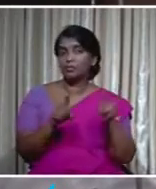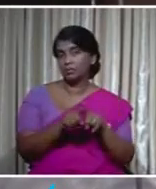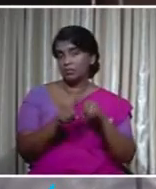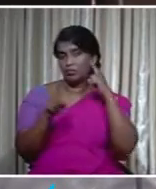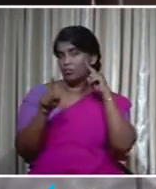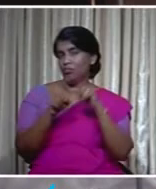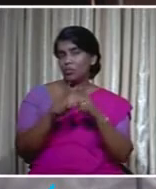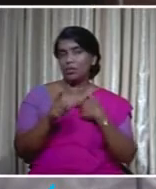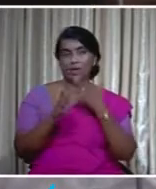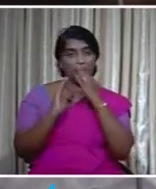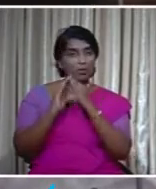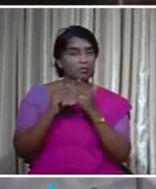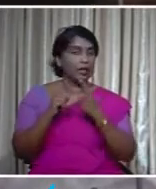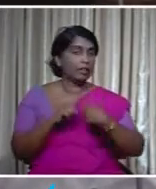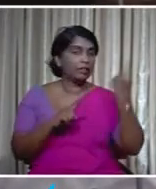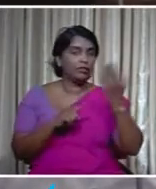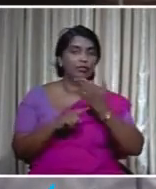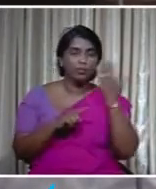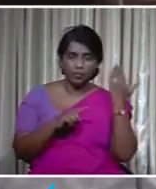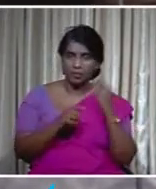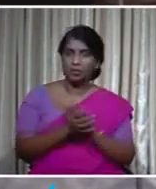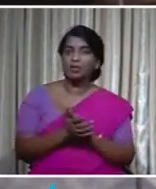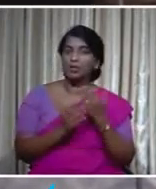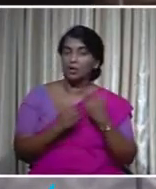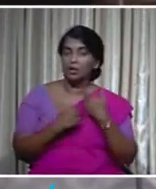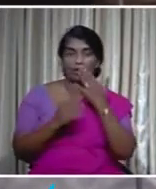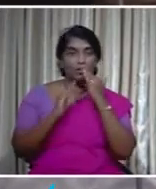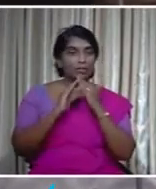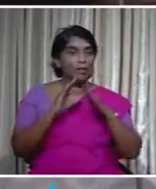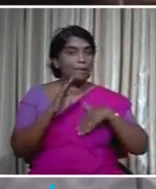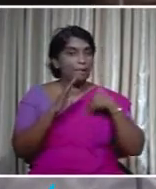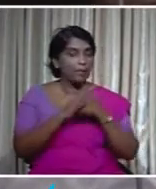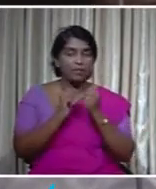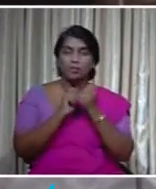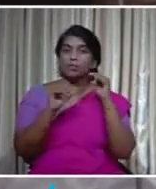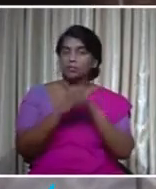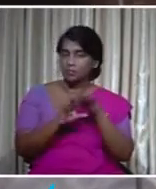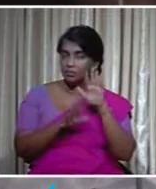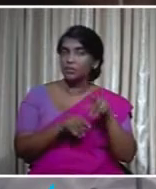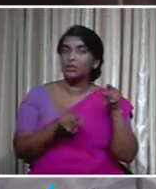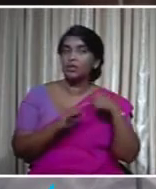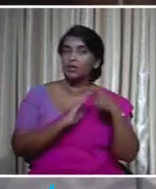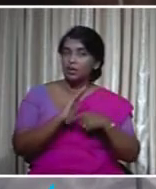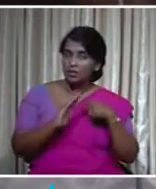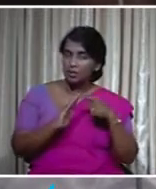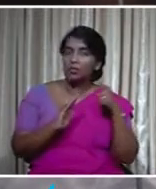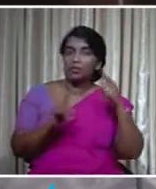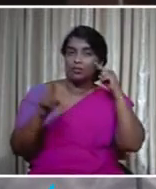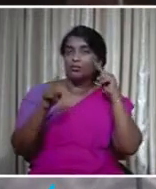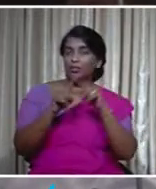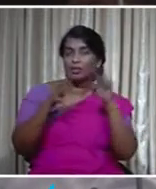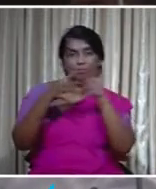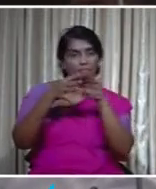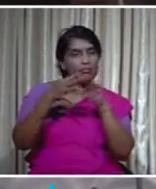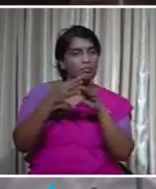முடியும். குறிப்பாக அதிபர் சேவையில் கூட இந்த நாட்டிலே கௌரவ அமைச்சர் அவர்களே ஒரு தரங்கள் பிரிக்கப்பட்டிருக்கிறது. சூப்பர்